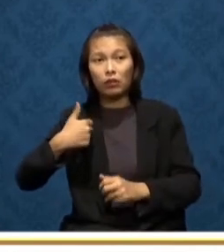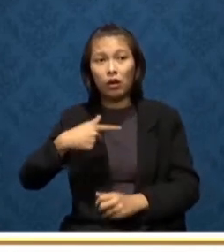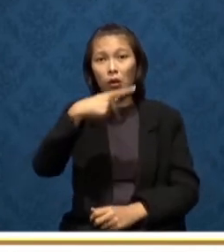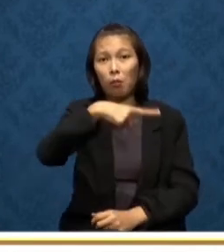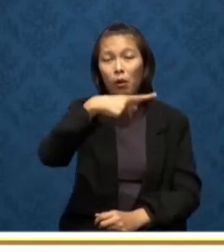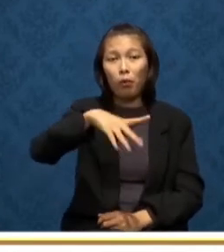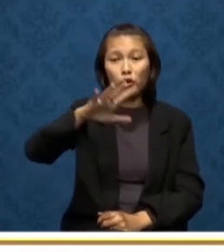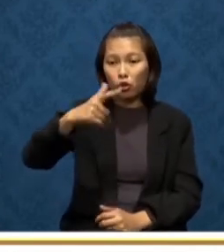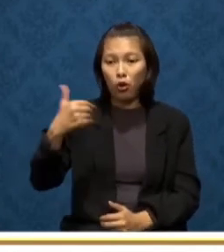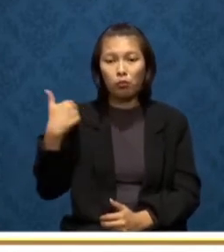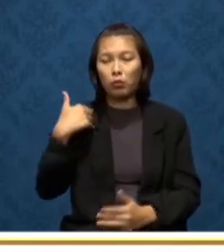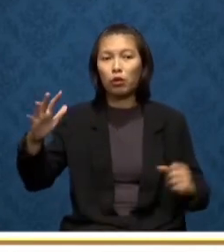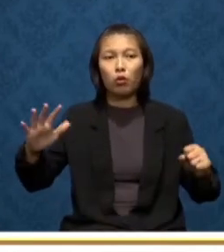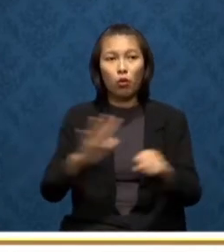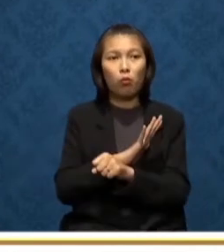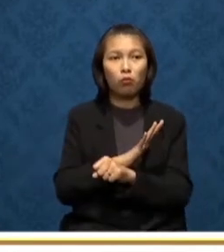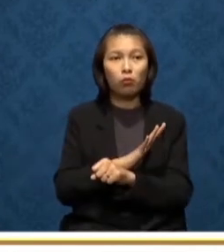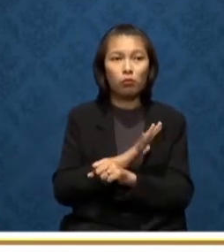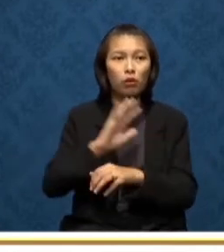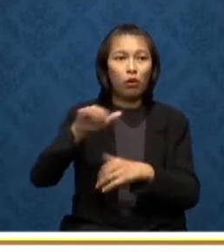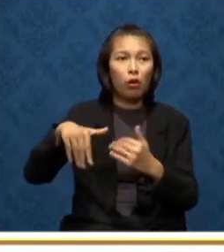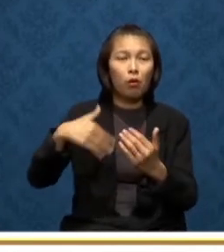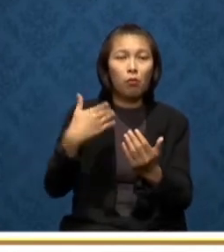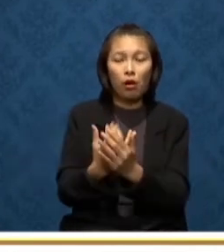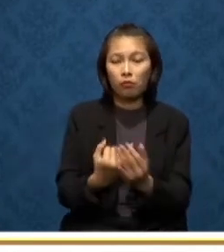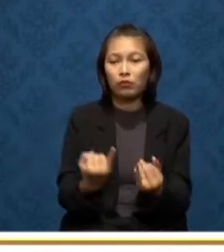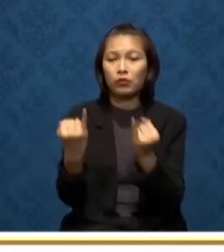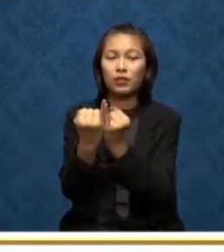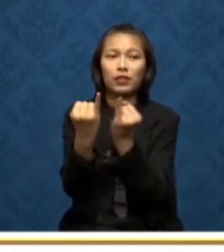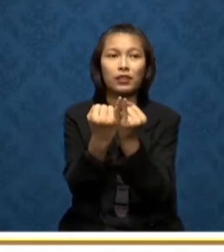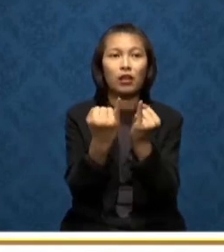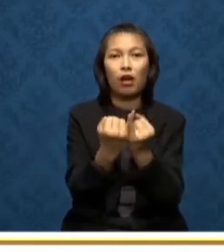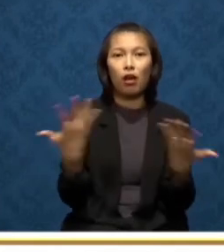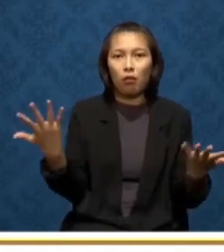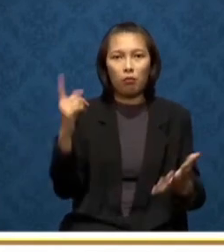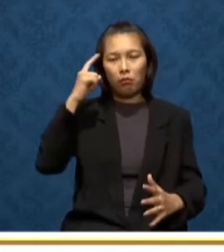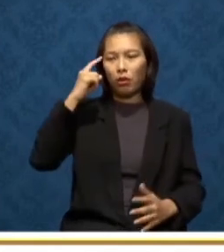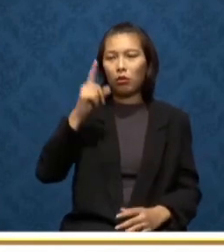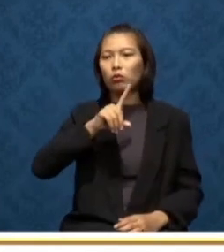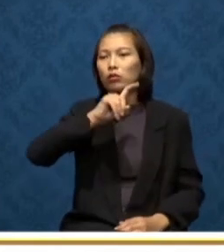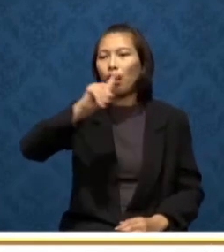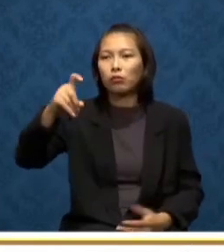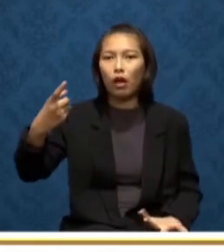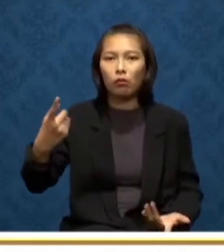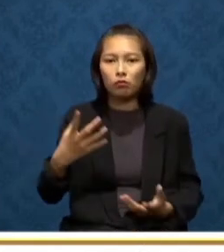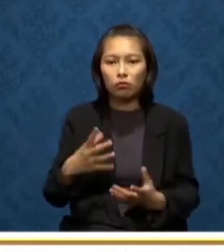ก็มีทุกจังหวัดแล้วอยู่ไปอยู่มาก็ไปสนิทสนมกับพรรคพวกเลยไม่รู้จะสอบใคร